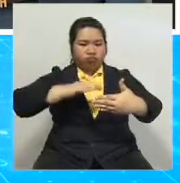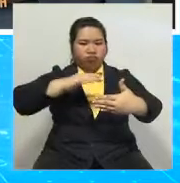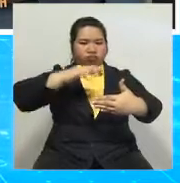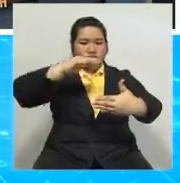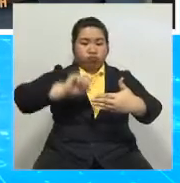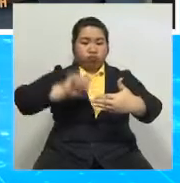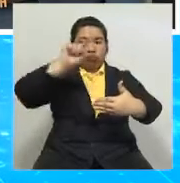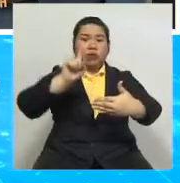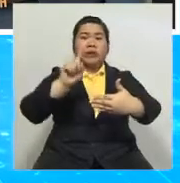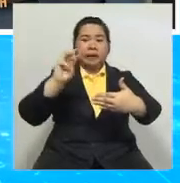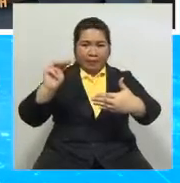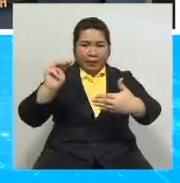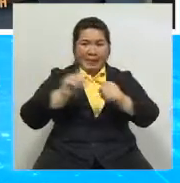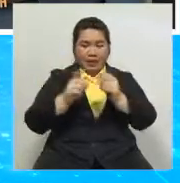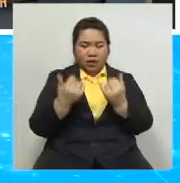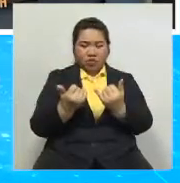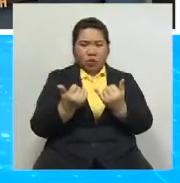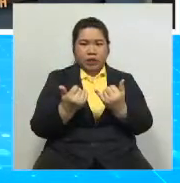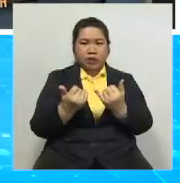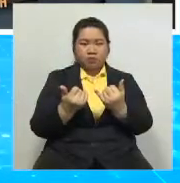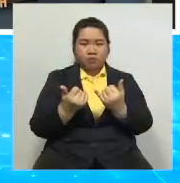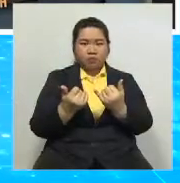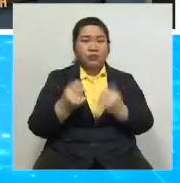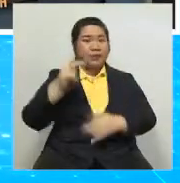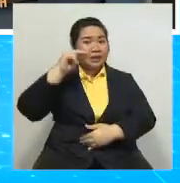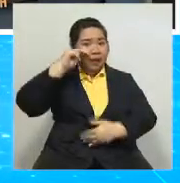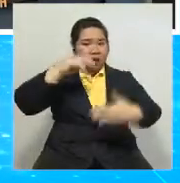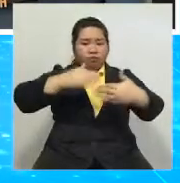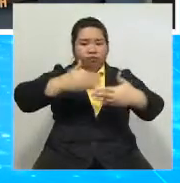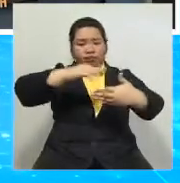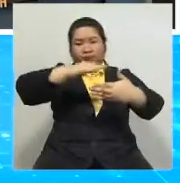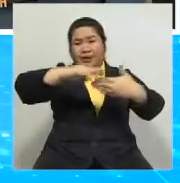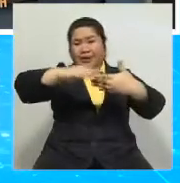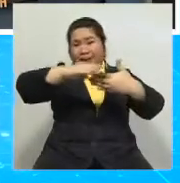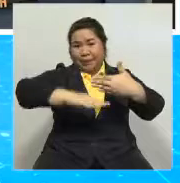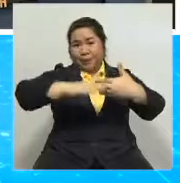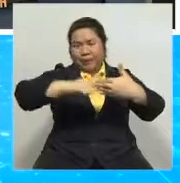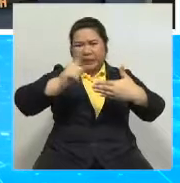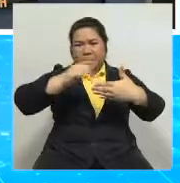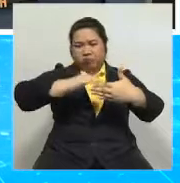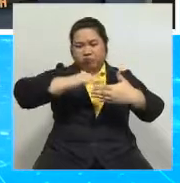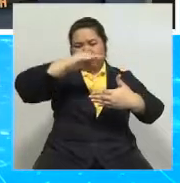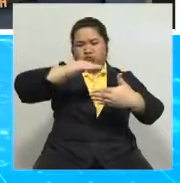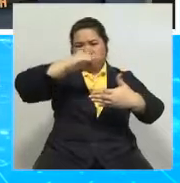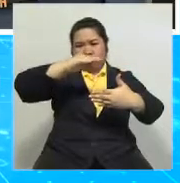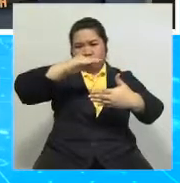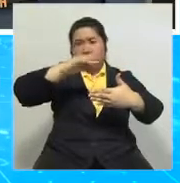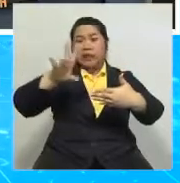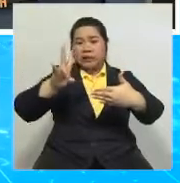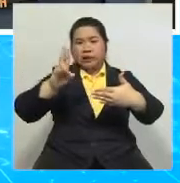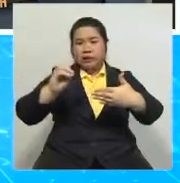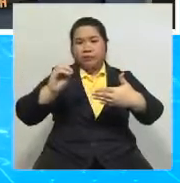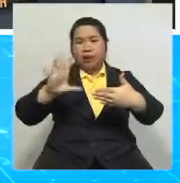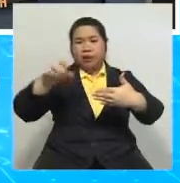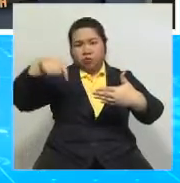บันนะครับณเวลา10โมงนะครับก็ระดับน้ำก็ต่ำกว่ายังสูงกว่าคันประมาณ75เซนน